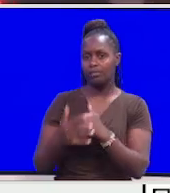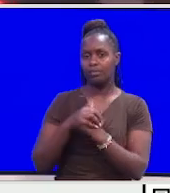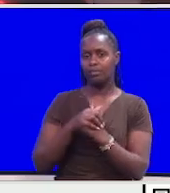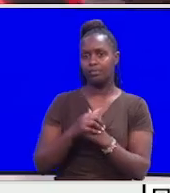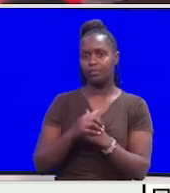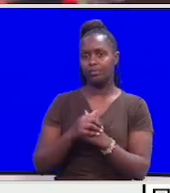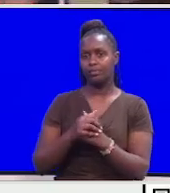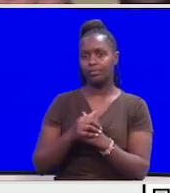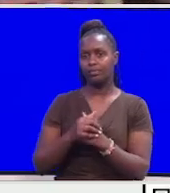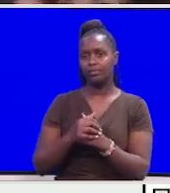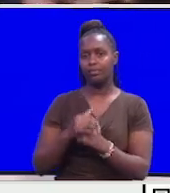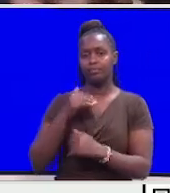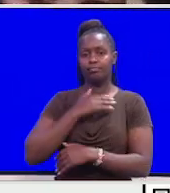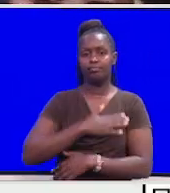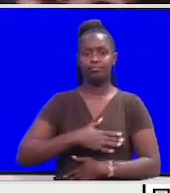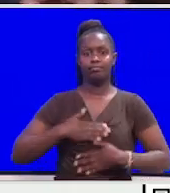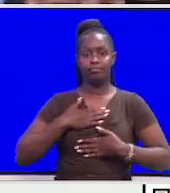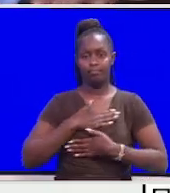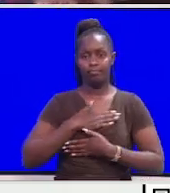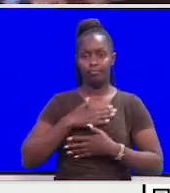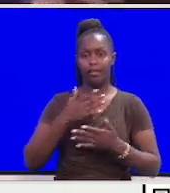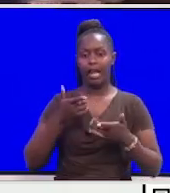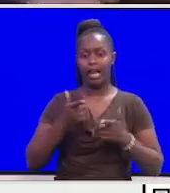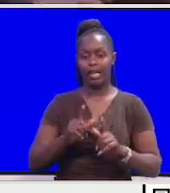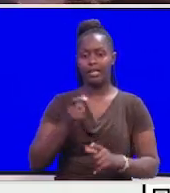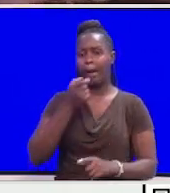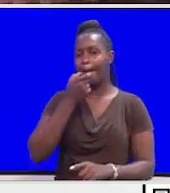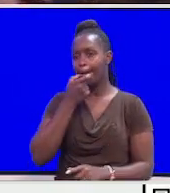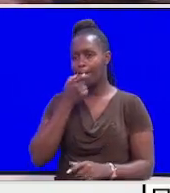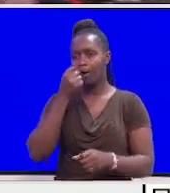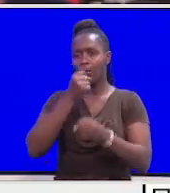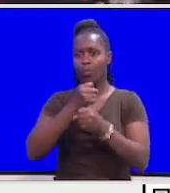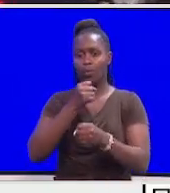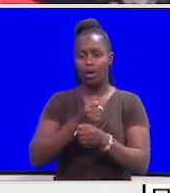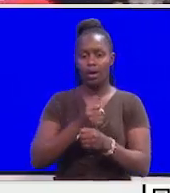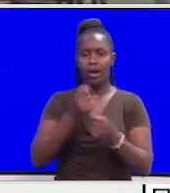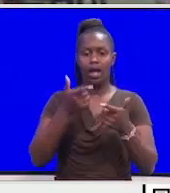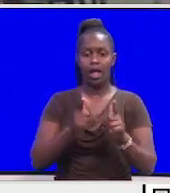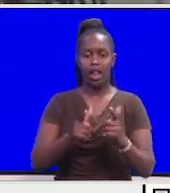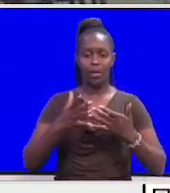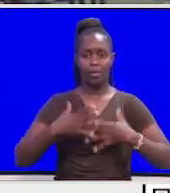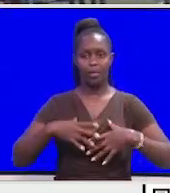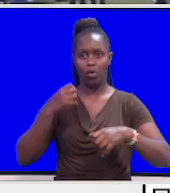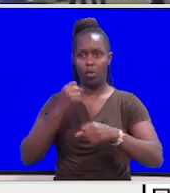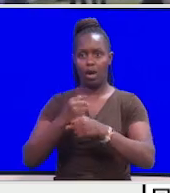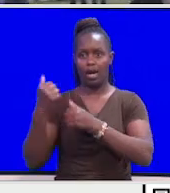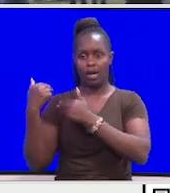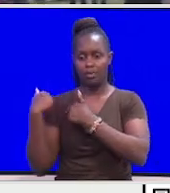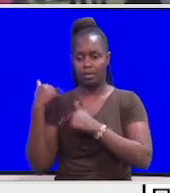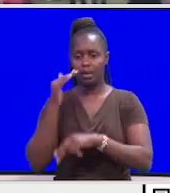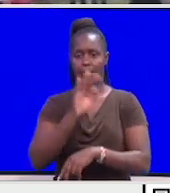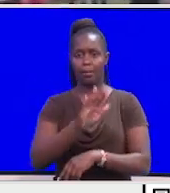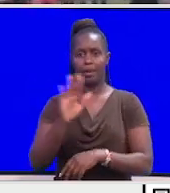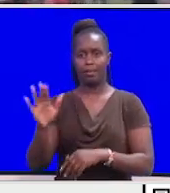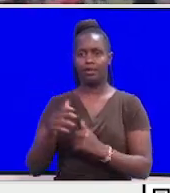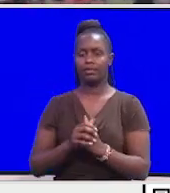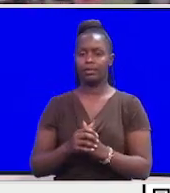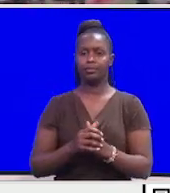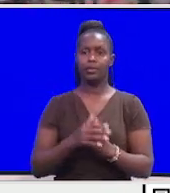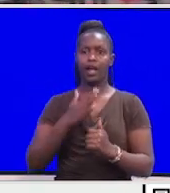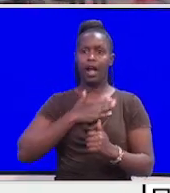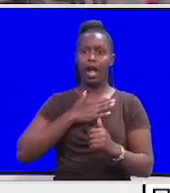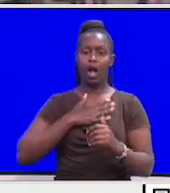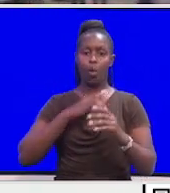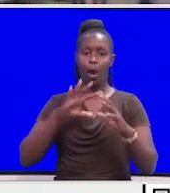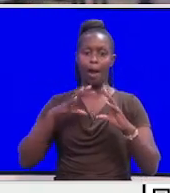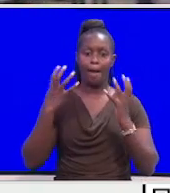mafans, wacha marefari wafanya kazi yao, wacha players wafanya kazi yao. Boli yetu ya huku